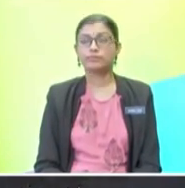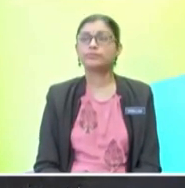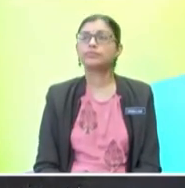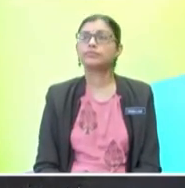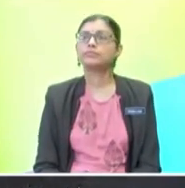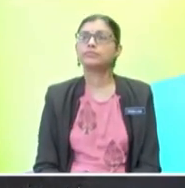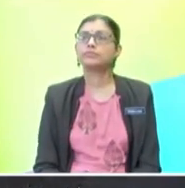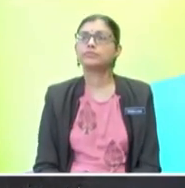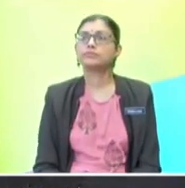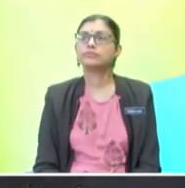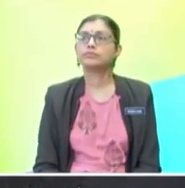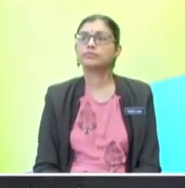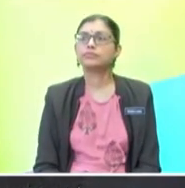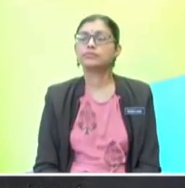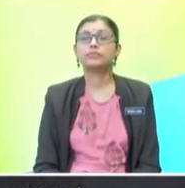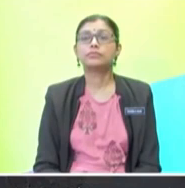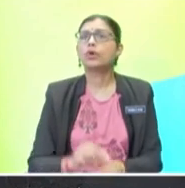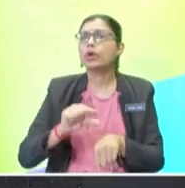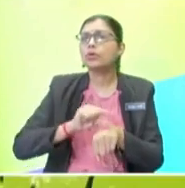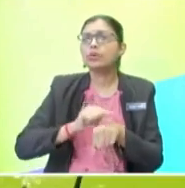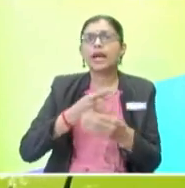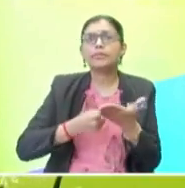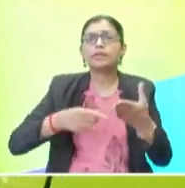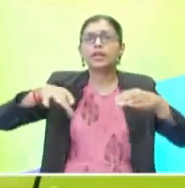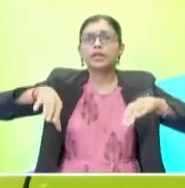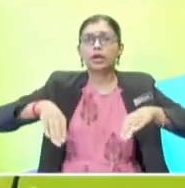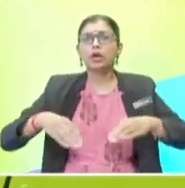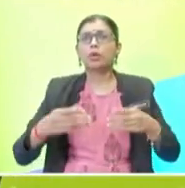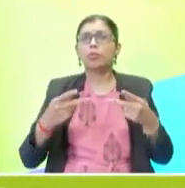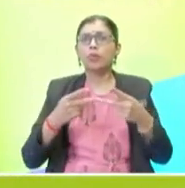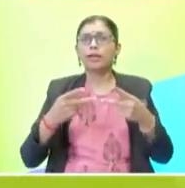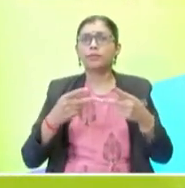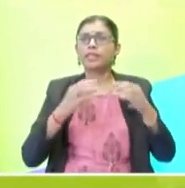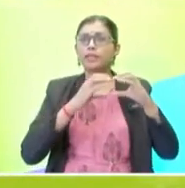Fatma, awak buat peta buih tadi guna alat apa ya?